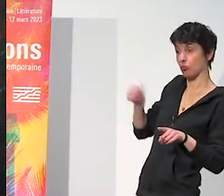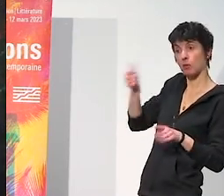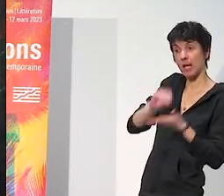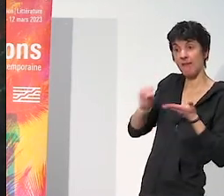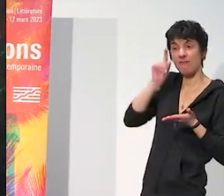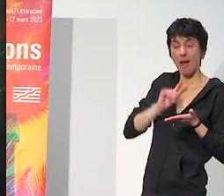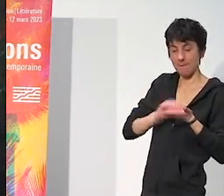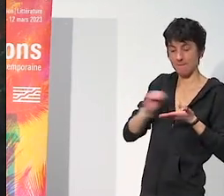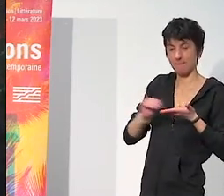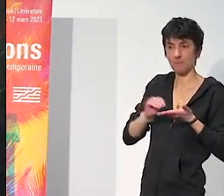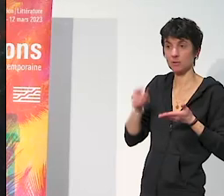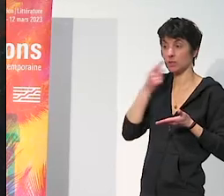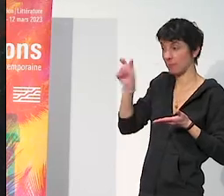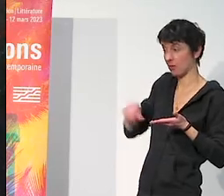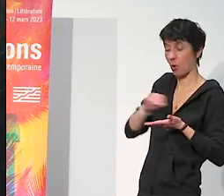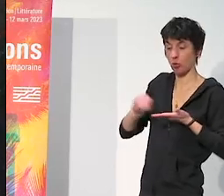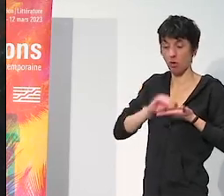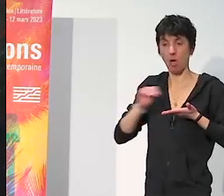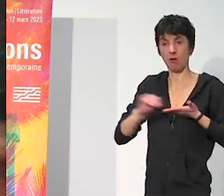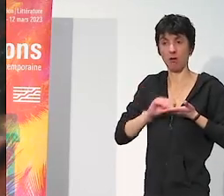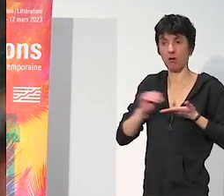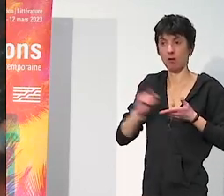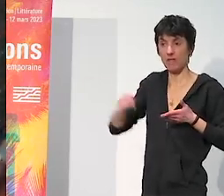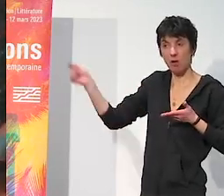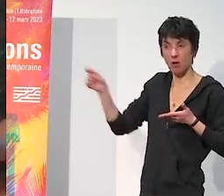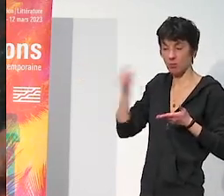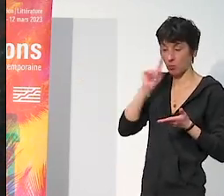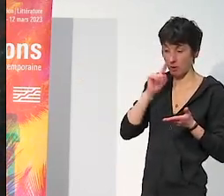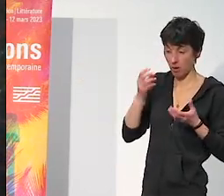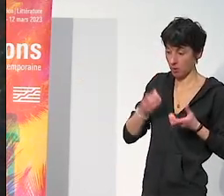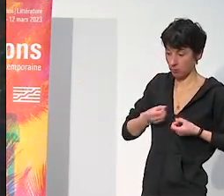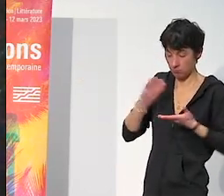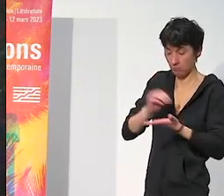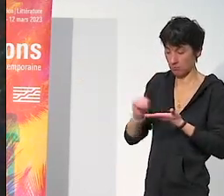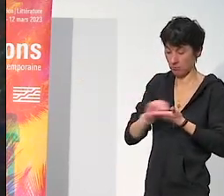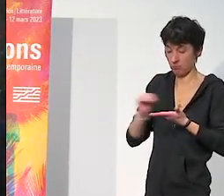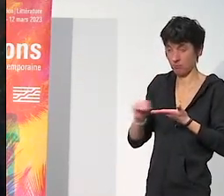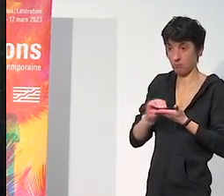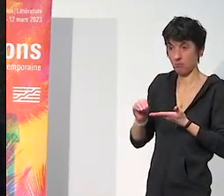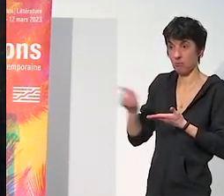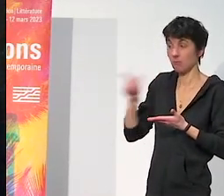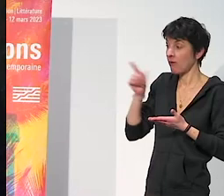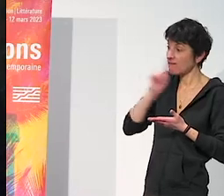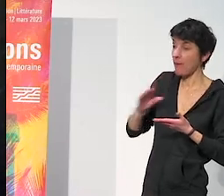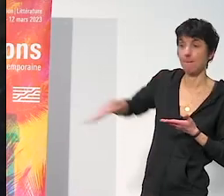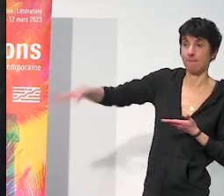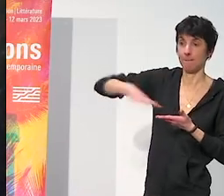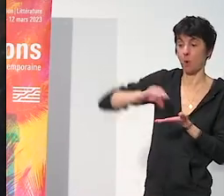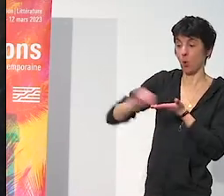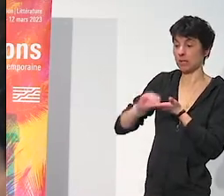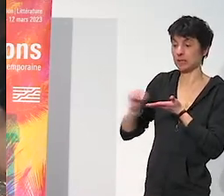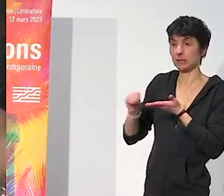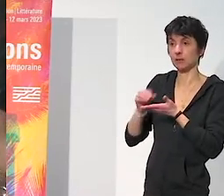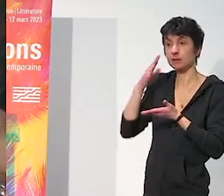moteur évident, parce que je vais vous dire une chose dont on parle entre autrices, c'est nos